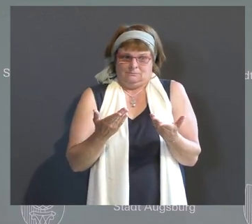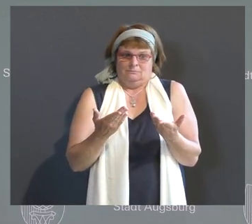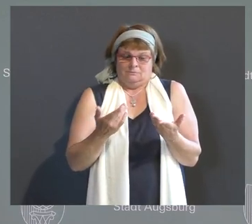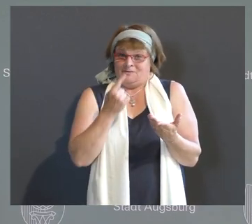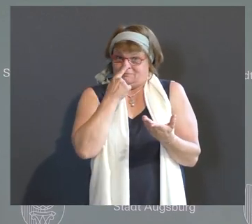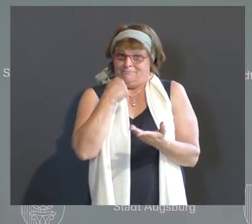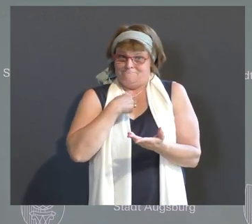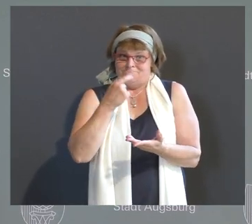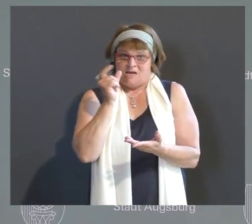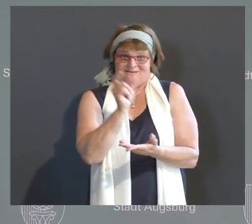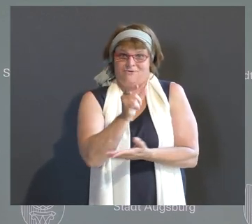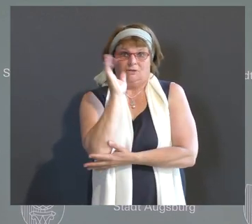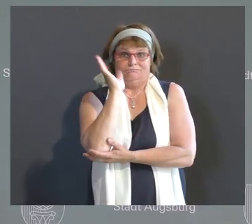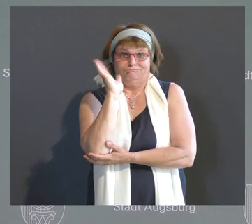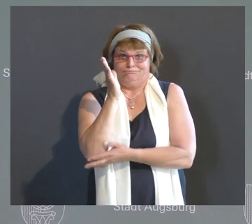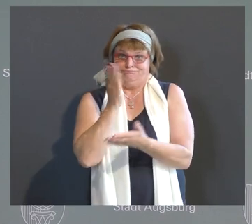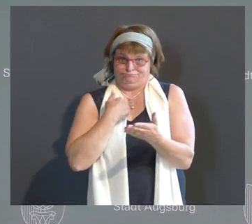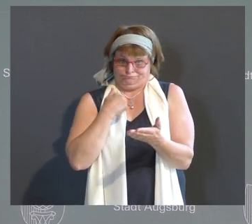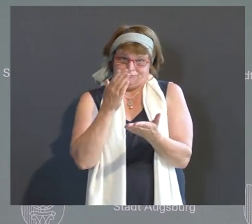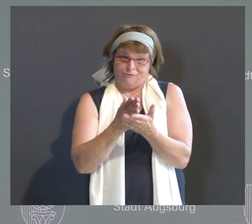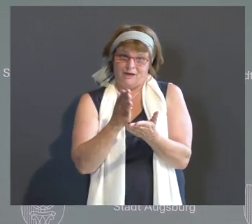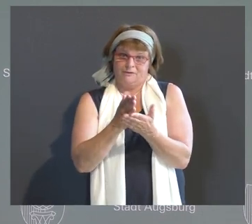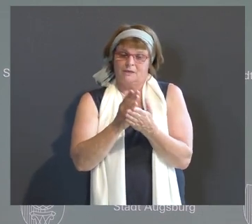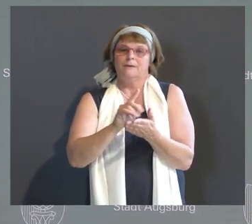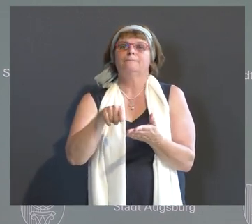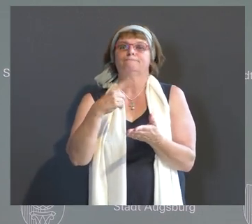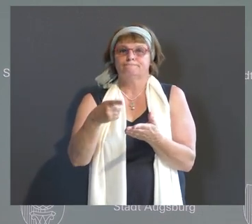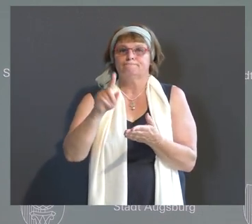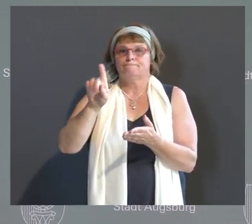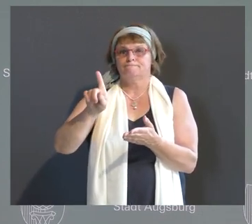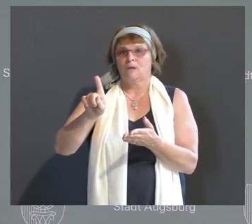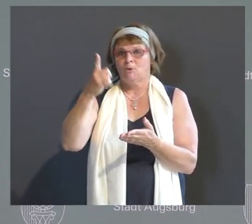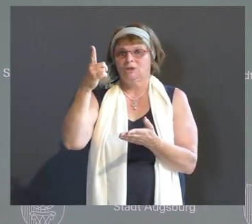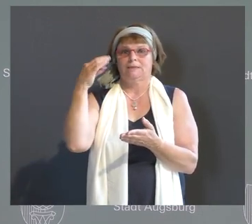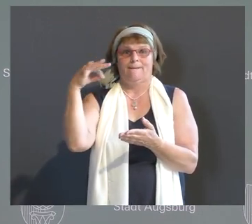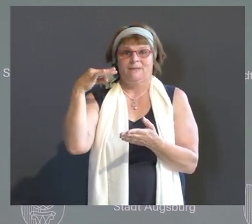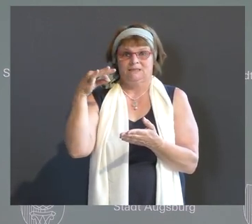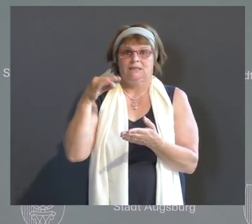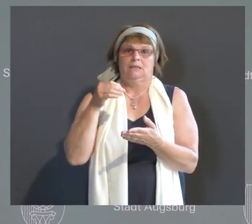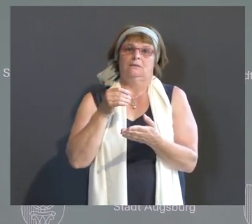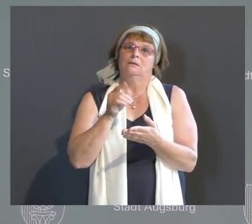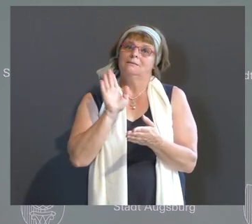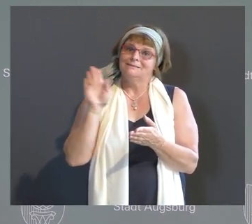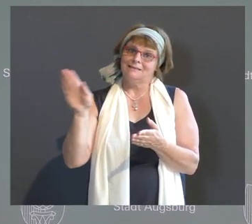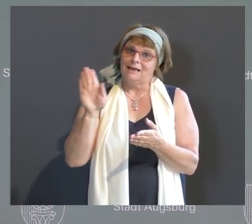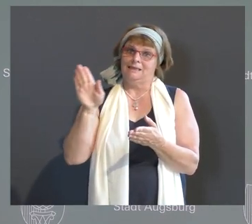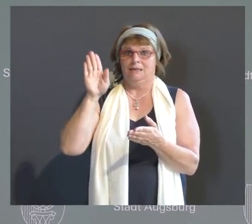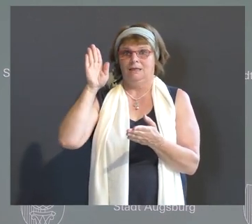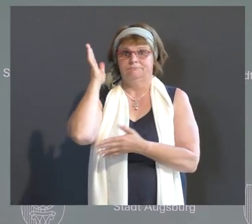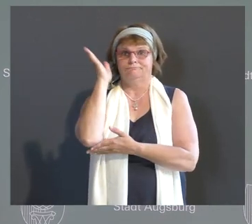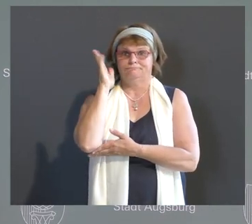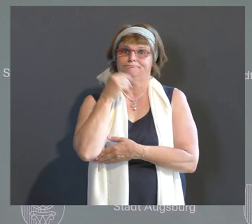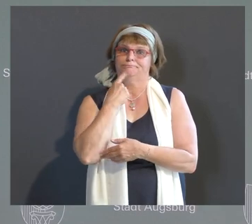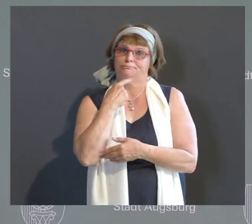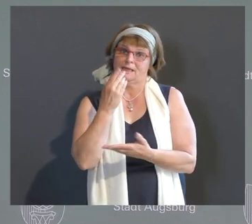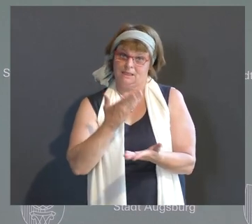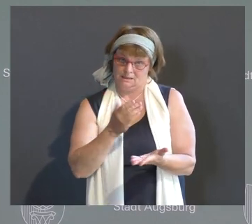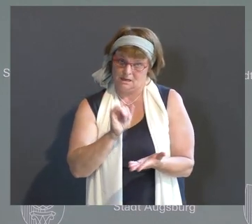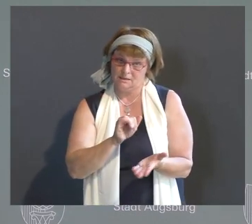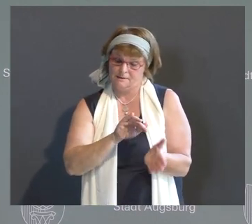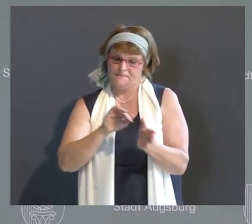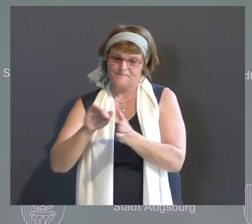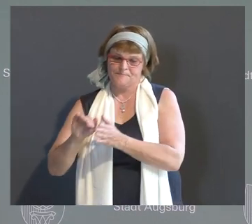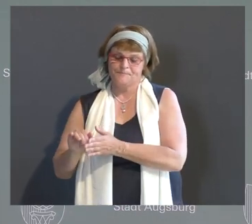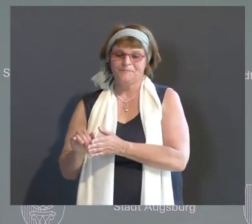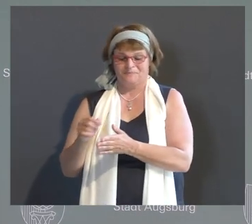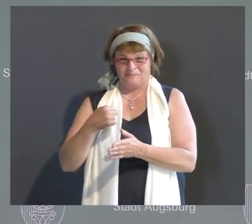der Leiter der PI Mitte eine genauere Einordnung der Geschehnisse vornehmen. Aber aus meinen Ausführungen können Sie schon